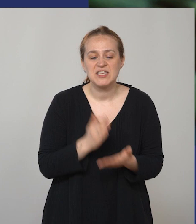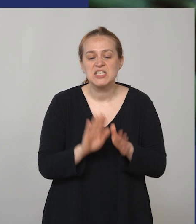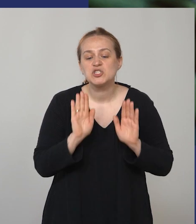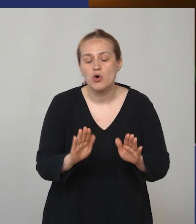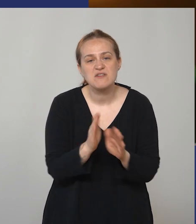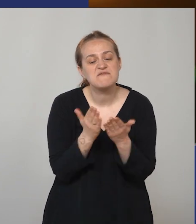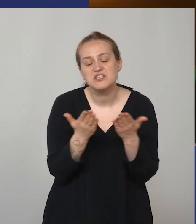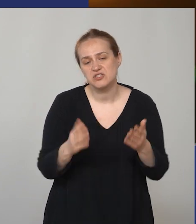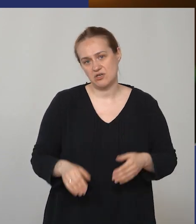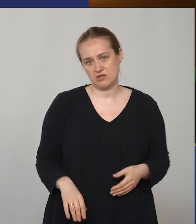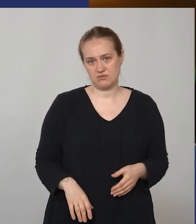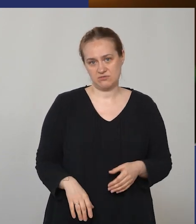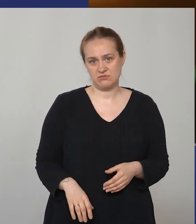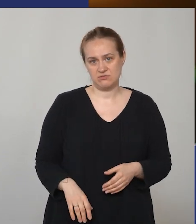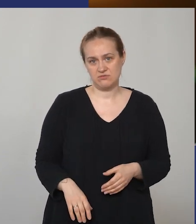книжках.